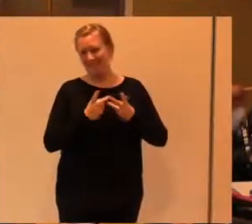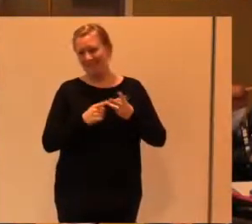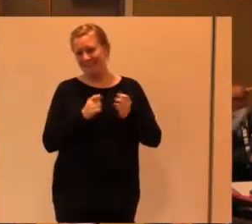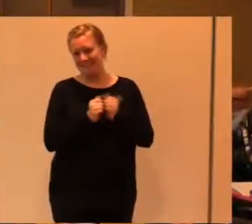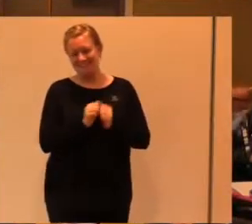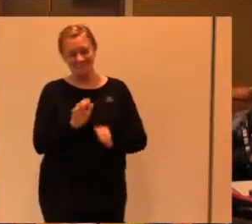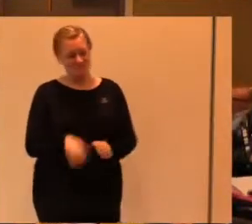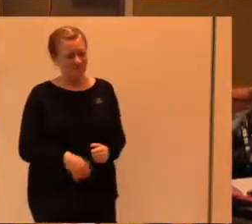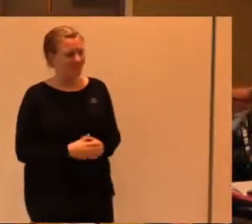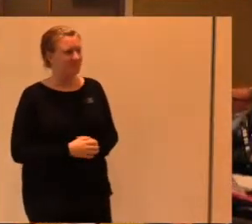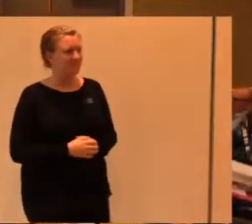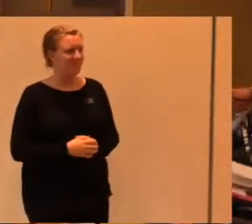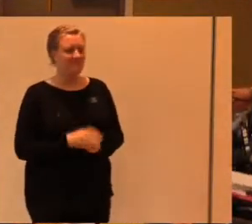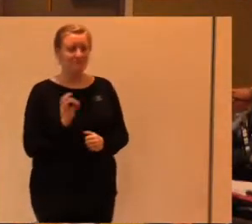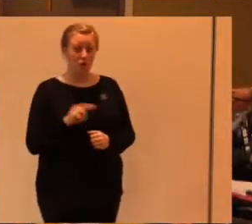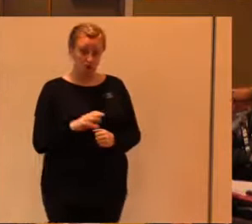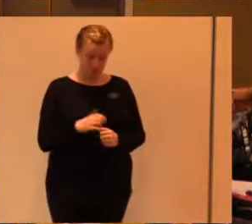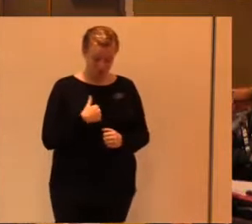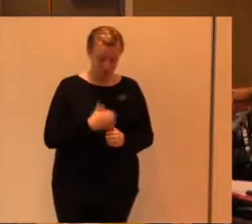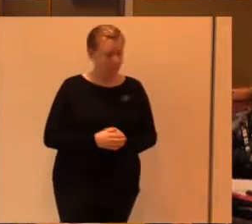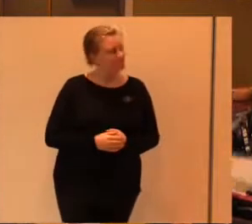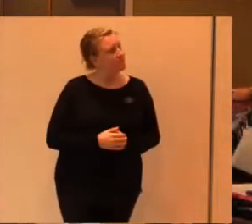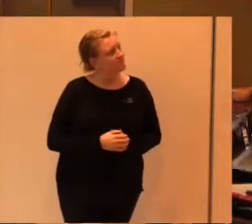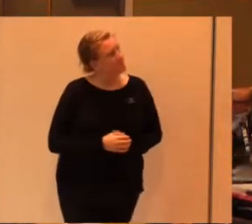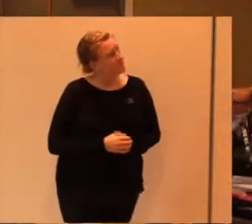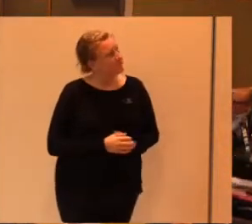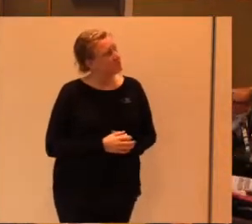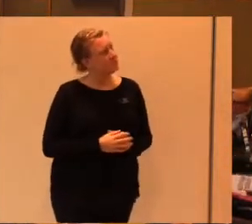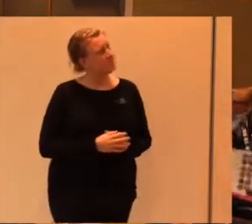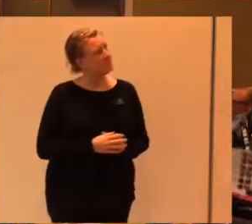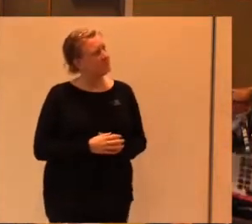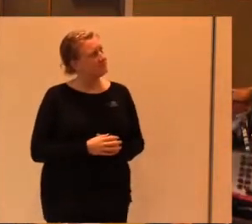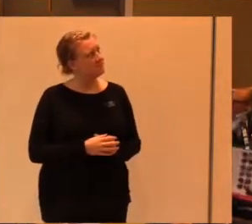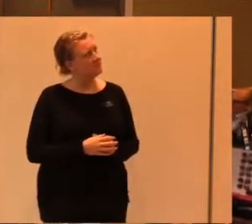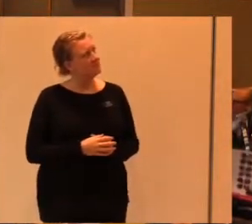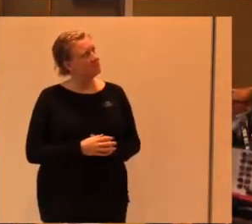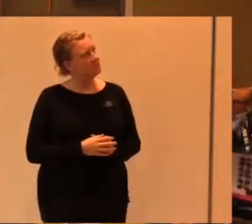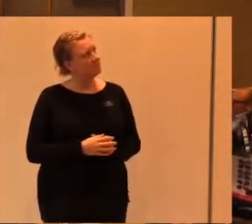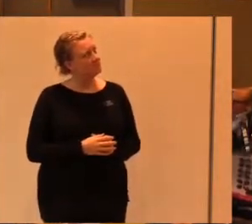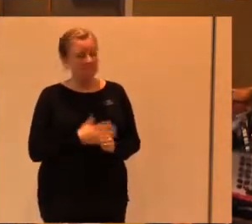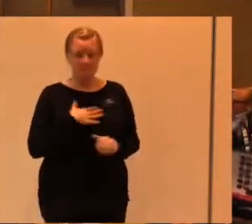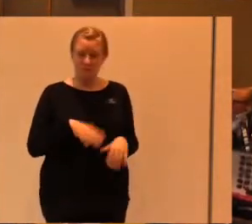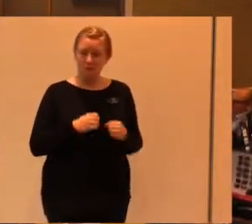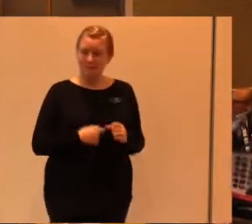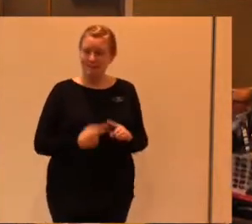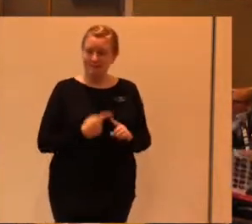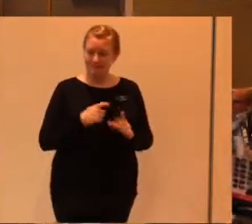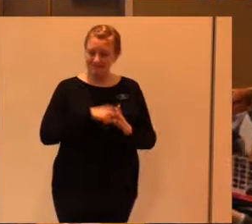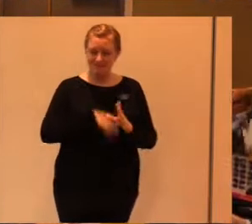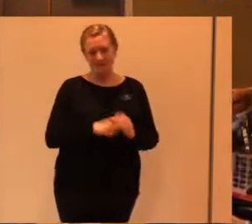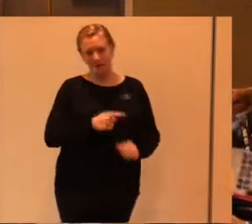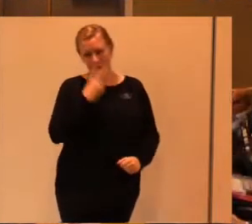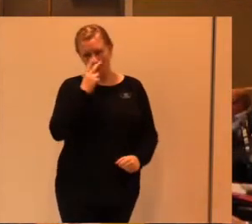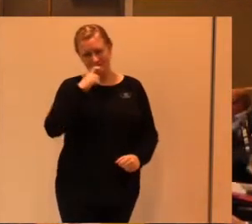Ja, Hans Tacksson heter jag och jag ska då försöka inleda det här passet lite. Ni har ju redan sett mig